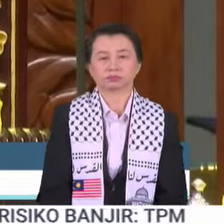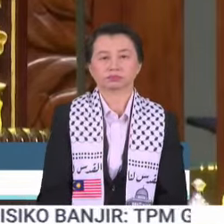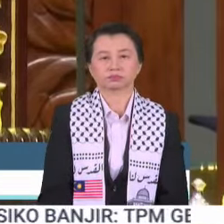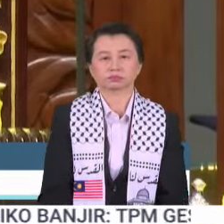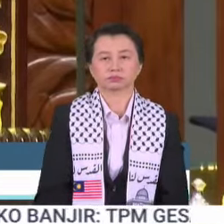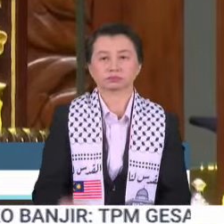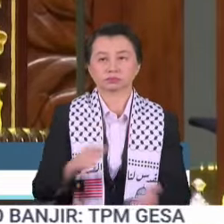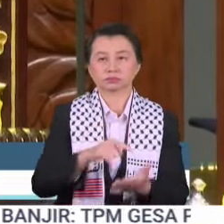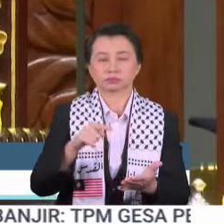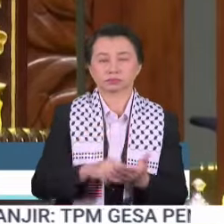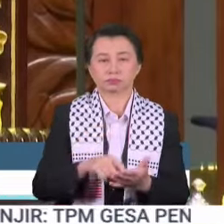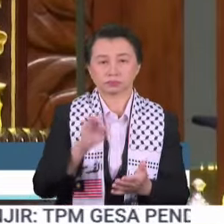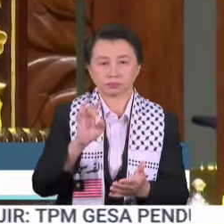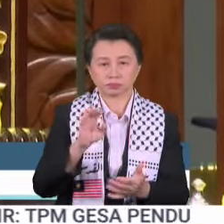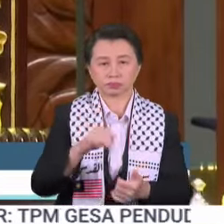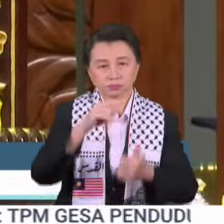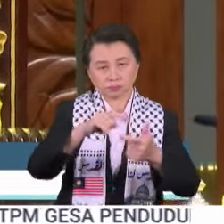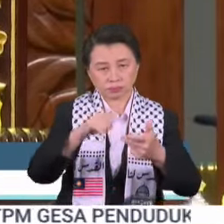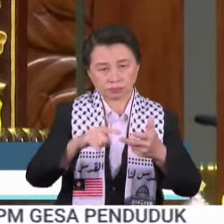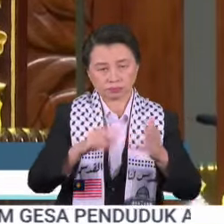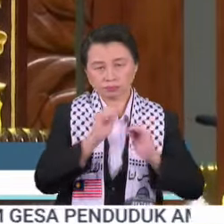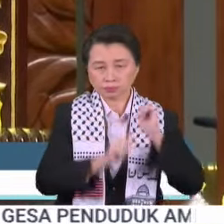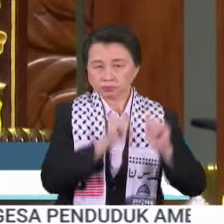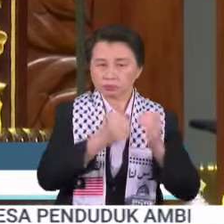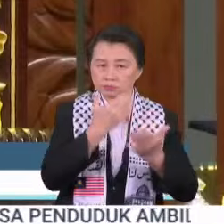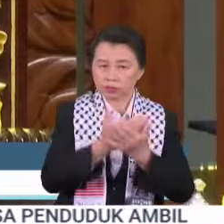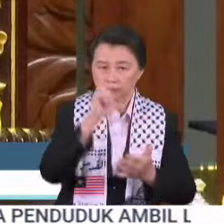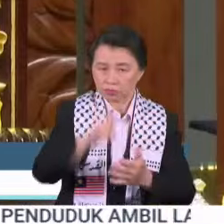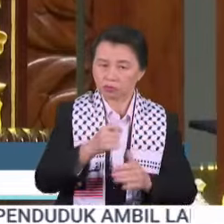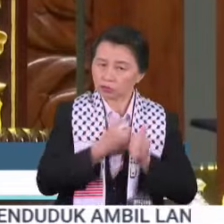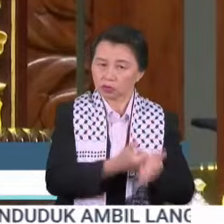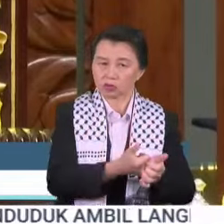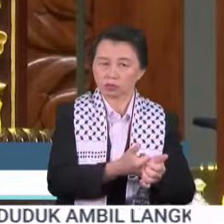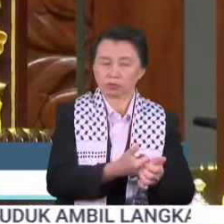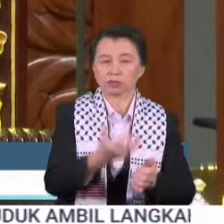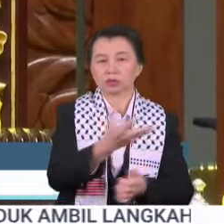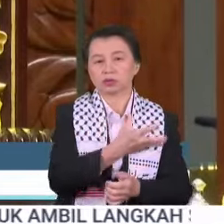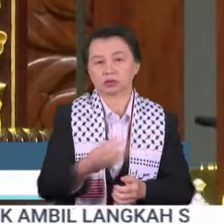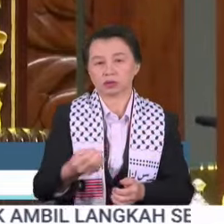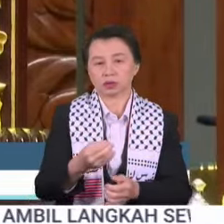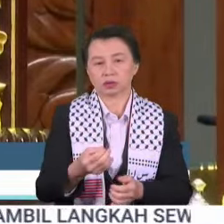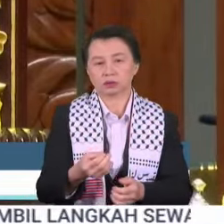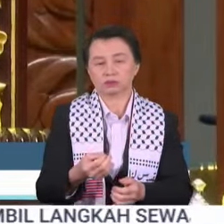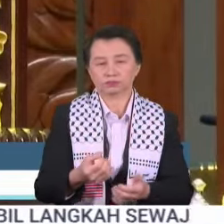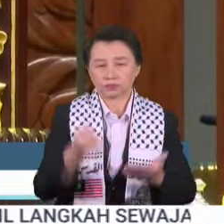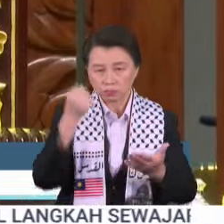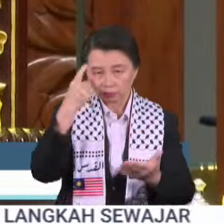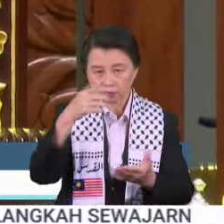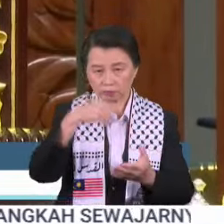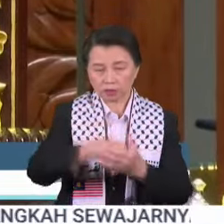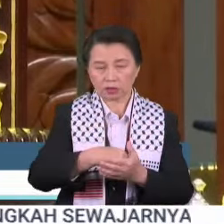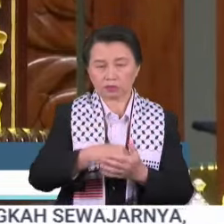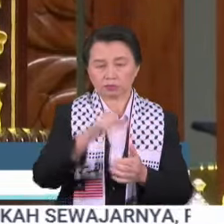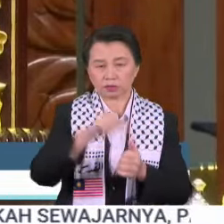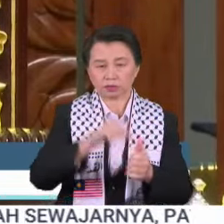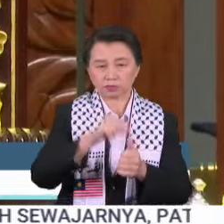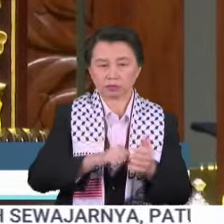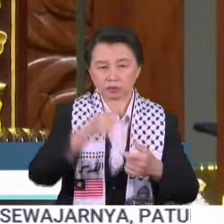Ini adalah nilai-nilai yang harus diamalkan dan dihayati dalam setiap